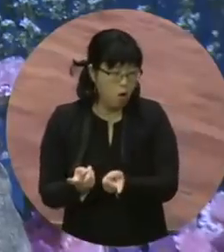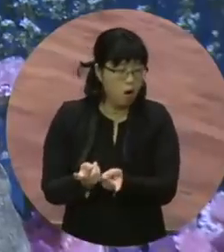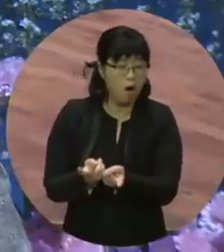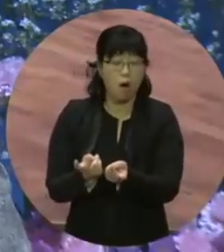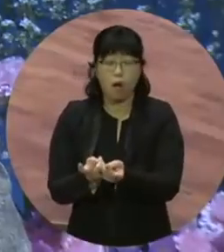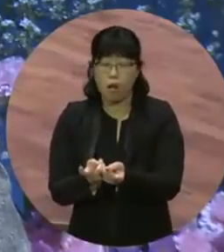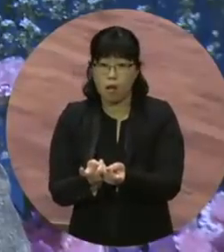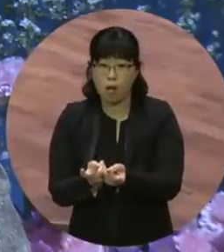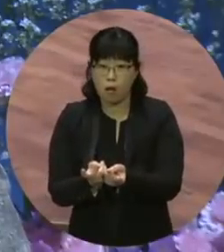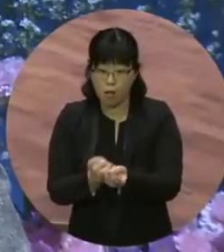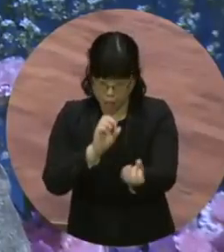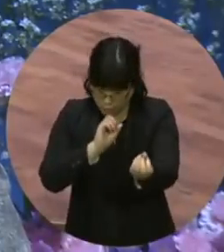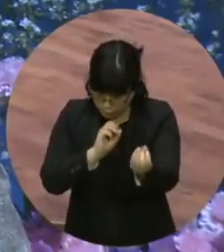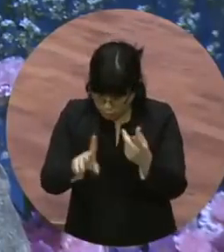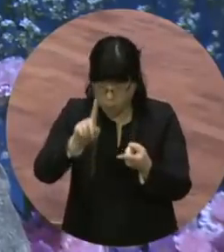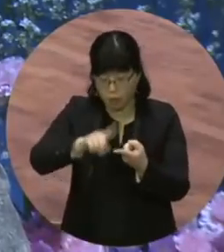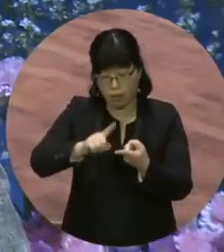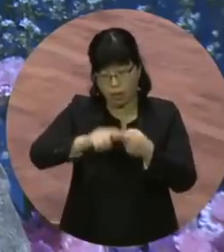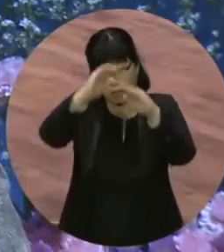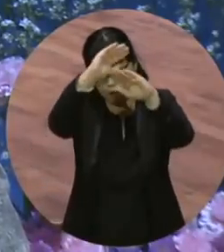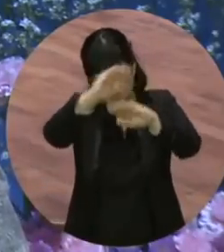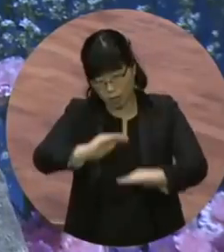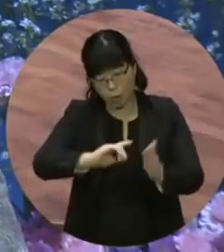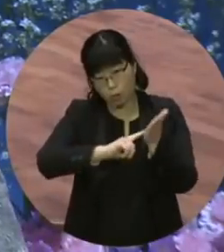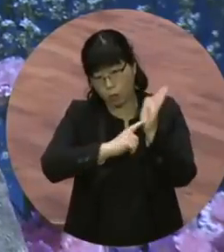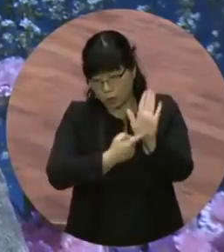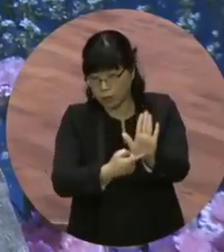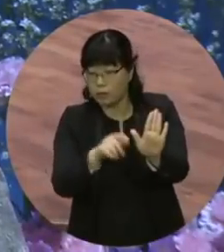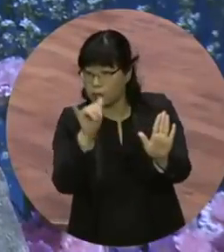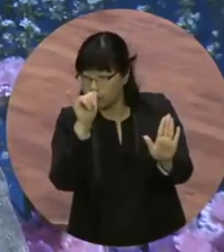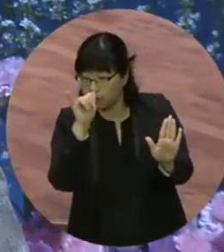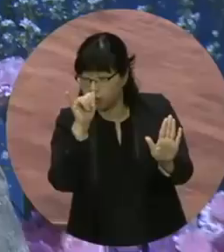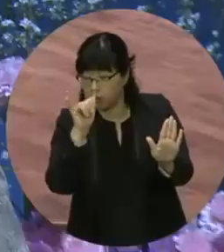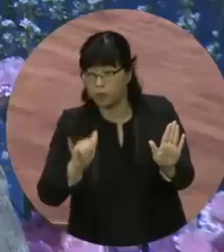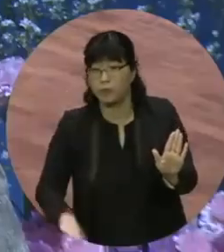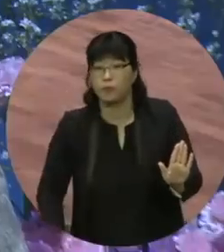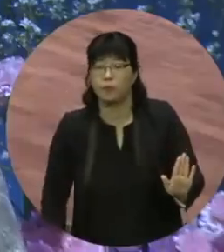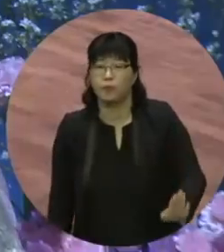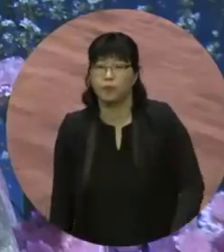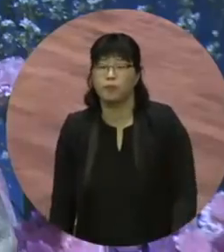답이 오늘 말씀 제목입니다.